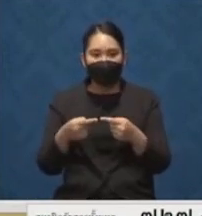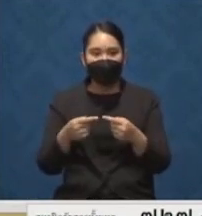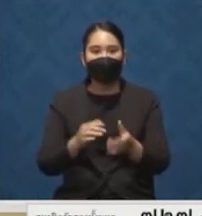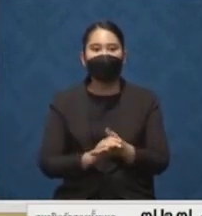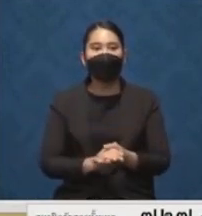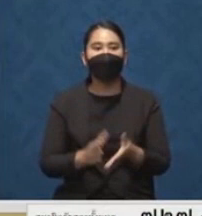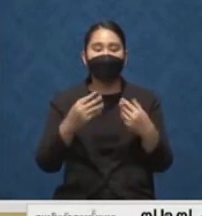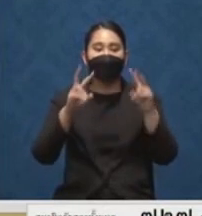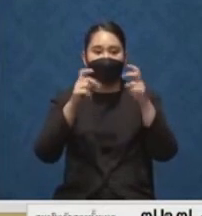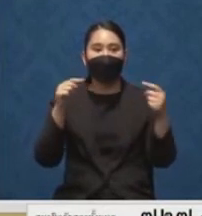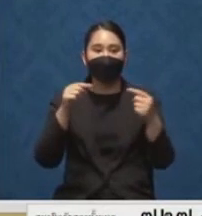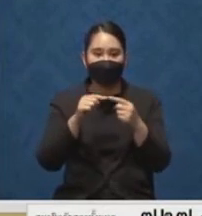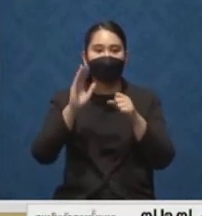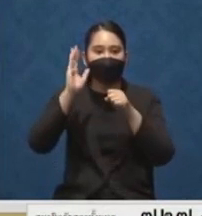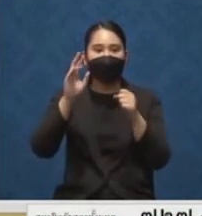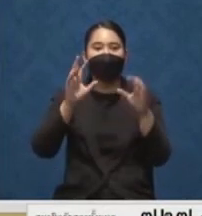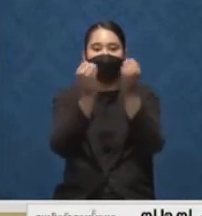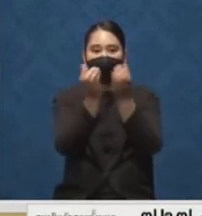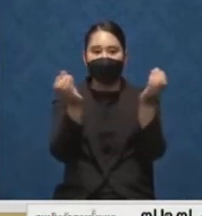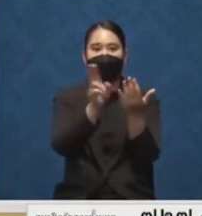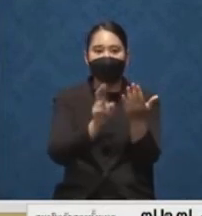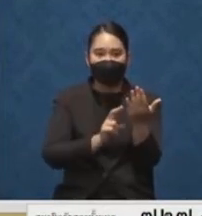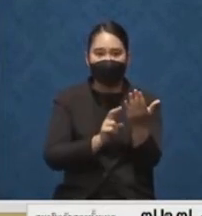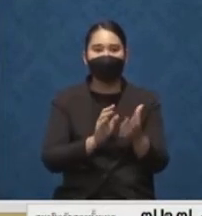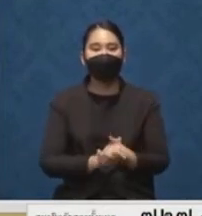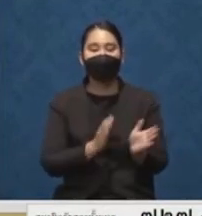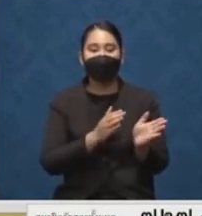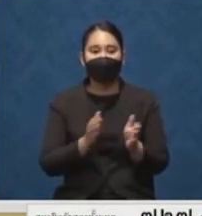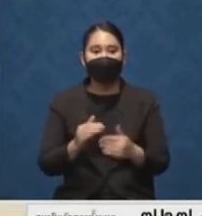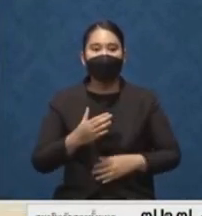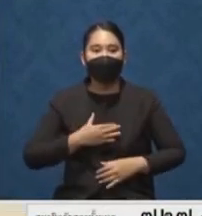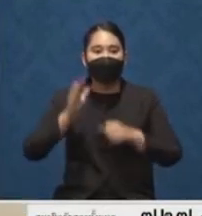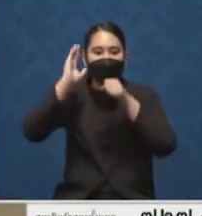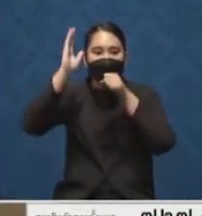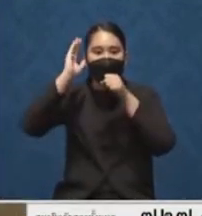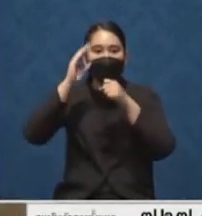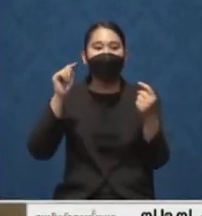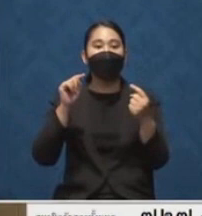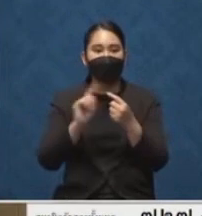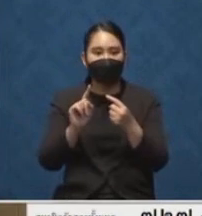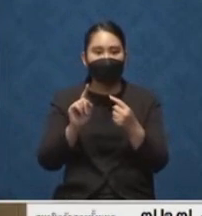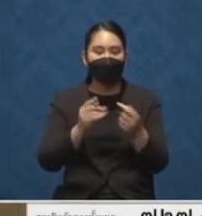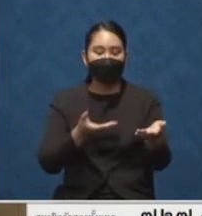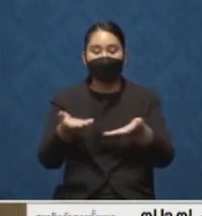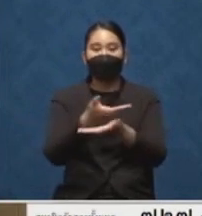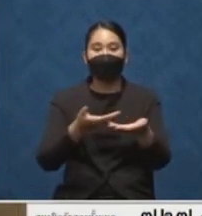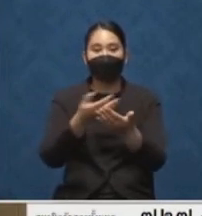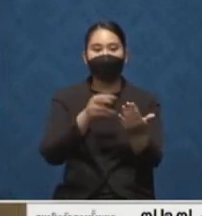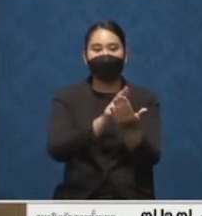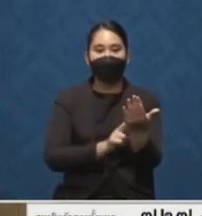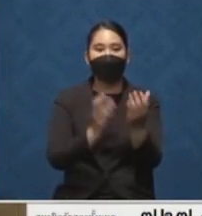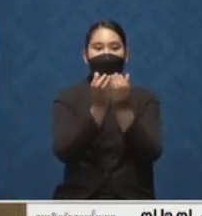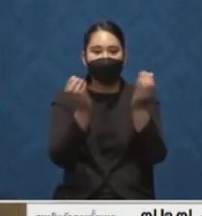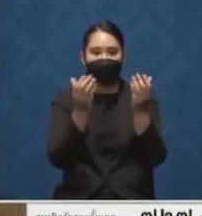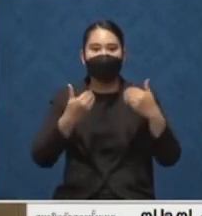เรื่องนะครับเกี่ยวกับร่างรัฐธรรมนูญครับ ครับท่านประธานที่รบครับสิ่งที่ผมพูดเนี่ยนะครับอยู่ในการพิจารณาร่างรัฐธรรมนูญ